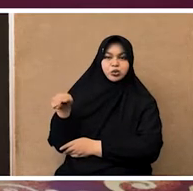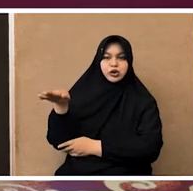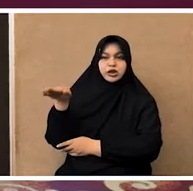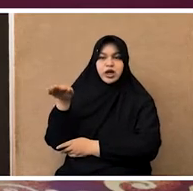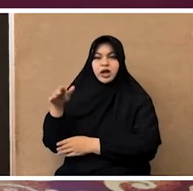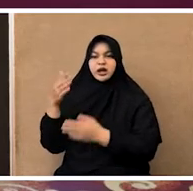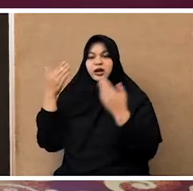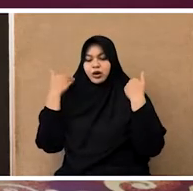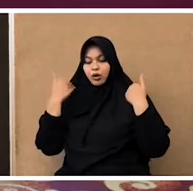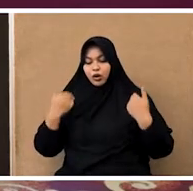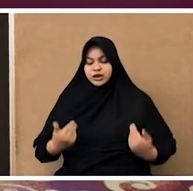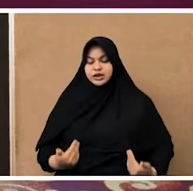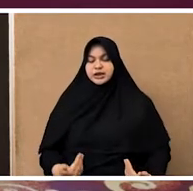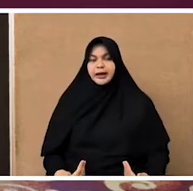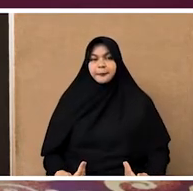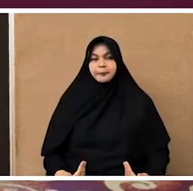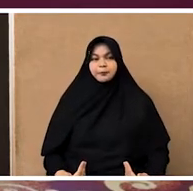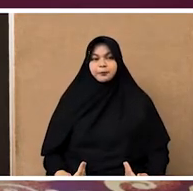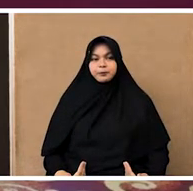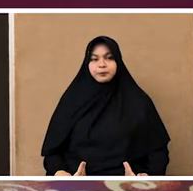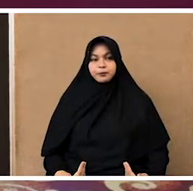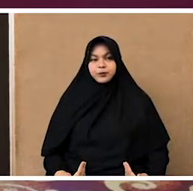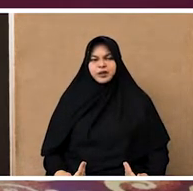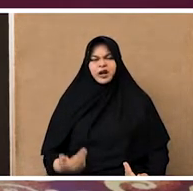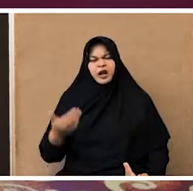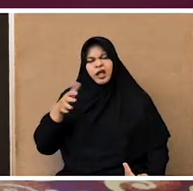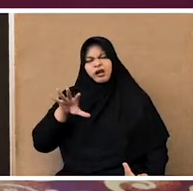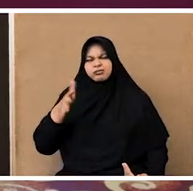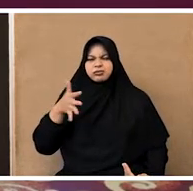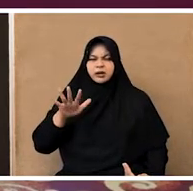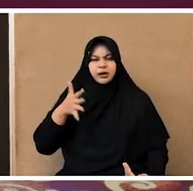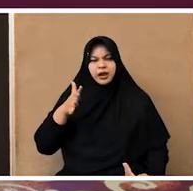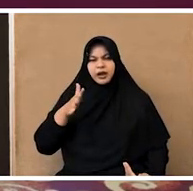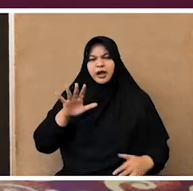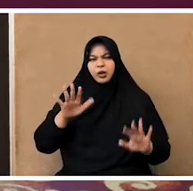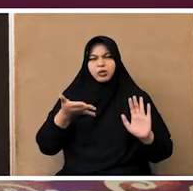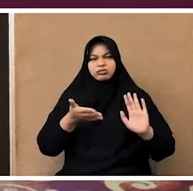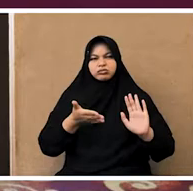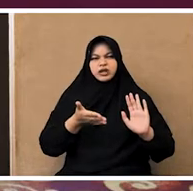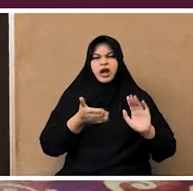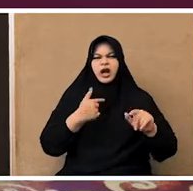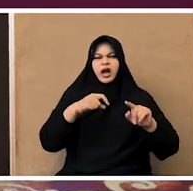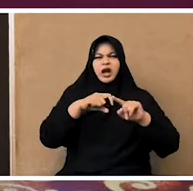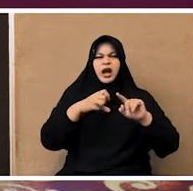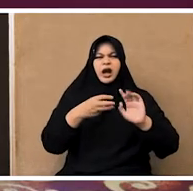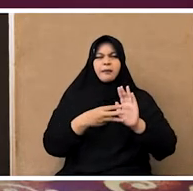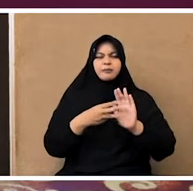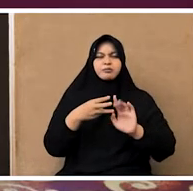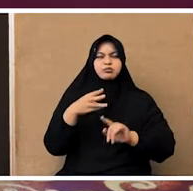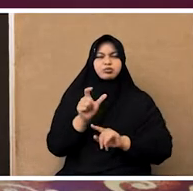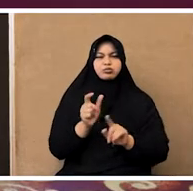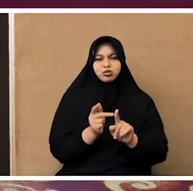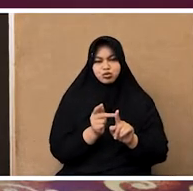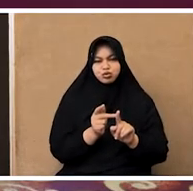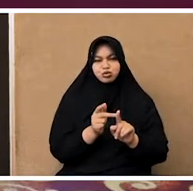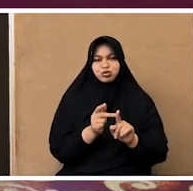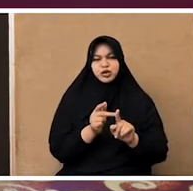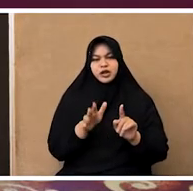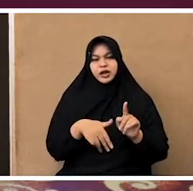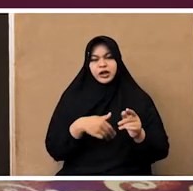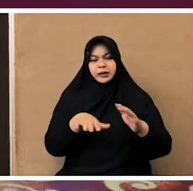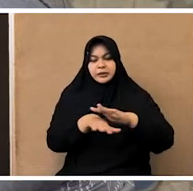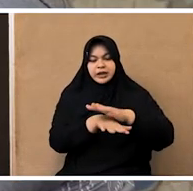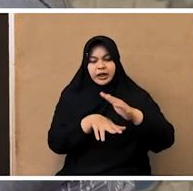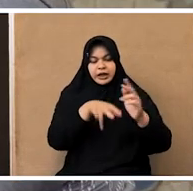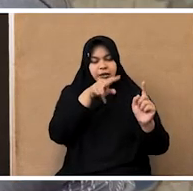memang sedang labil atau sedang kambuh gitu dan berdasarkan hasil penilaian personal